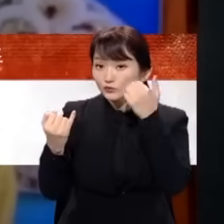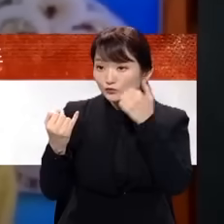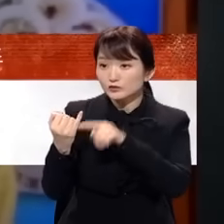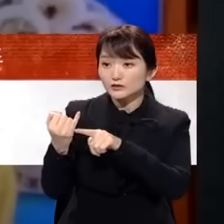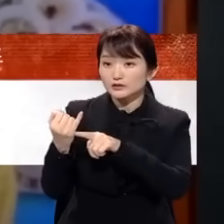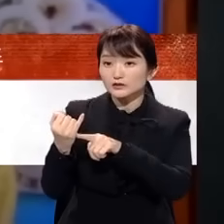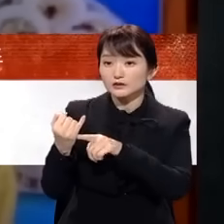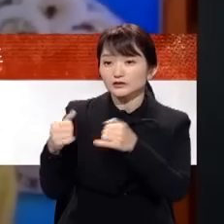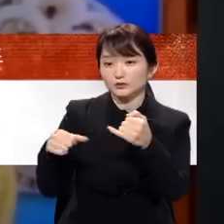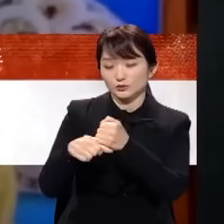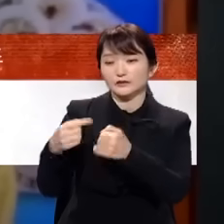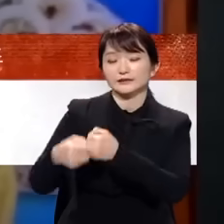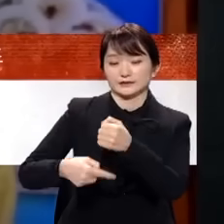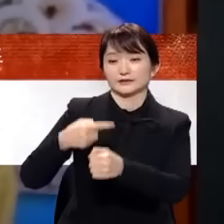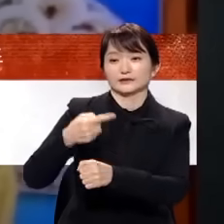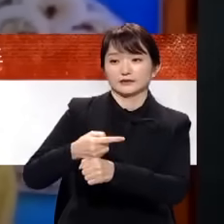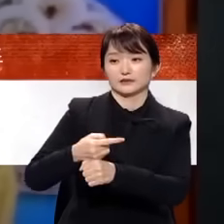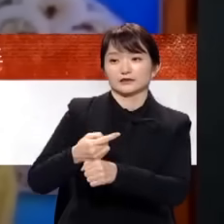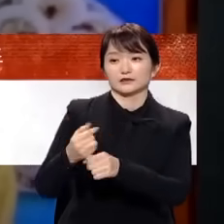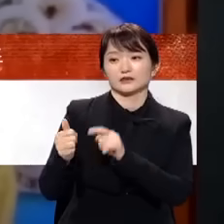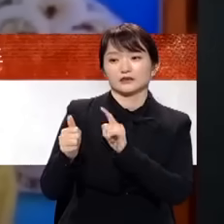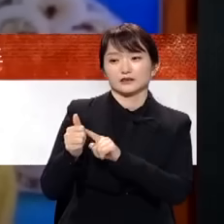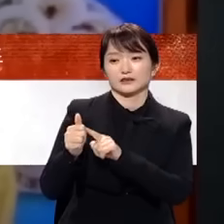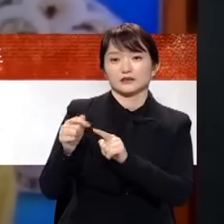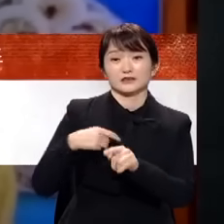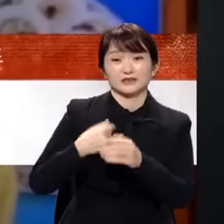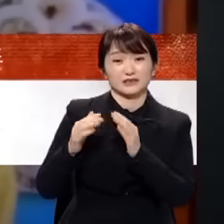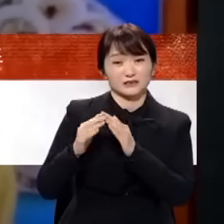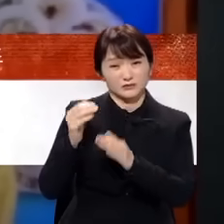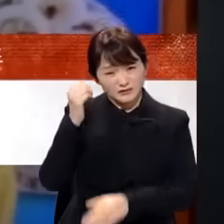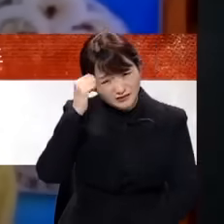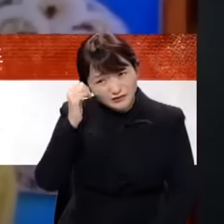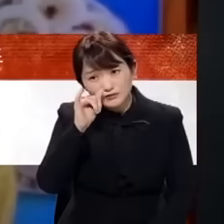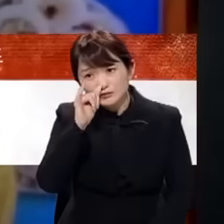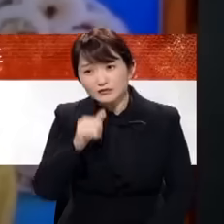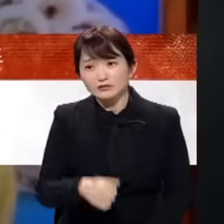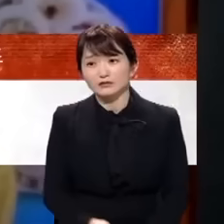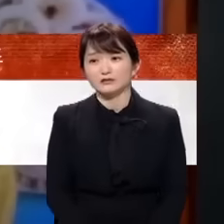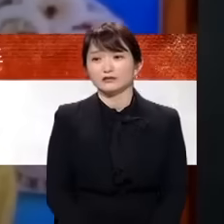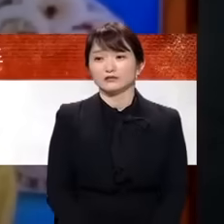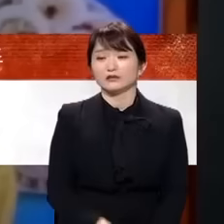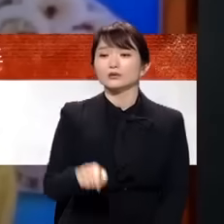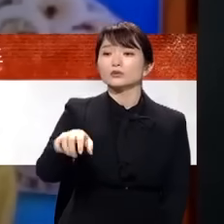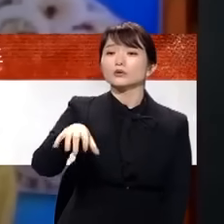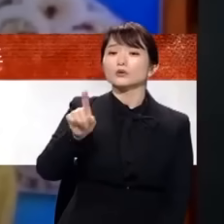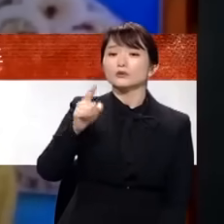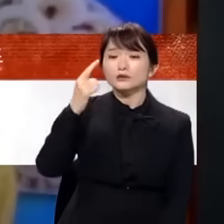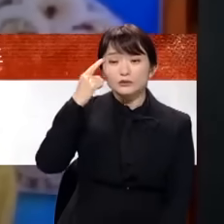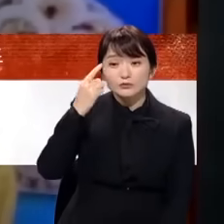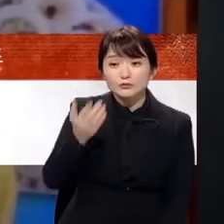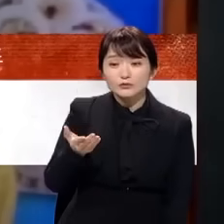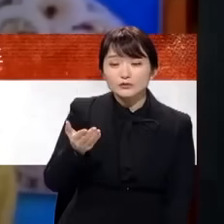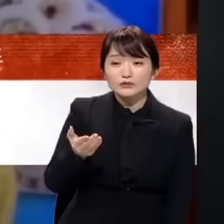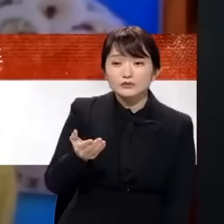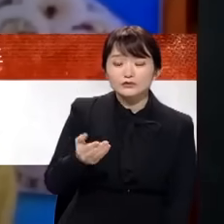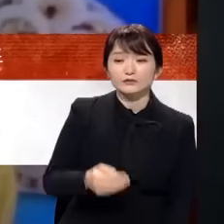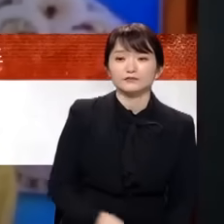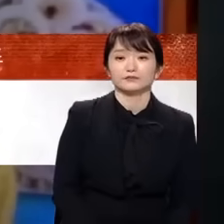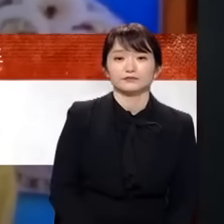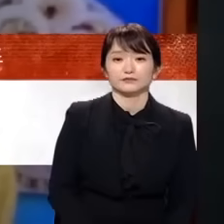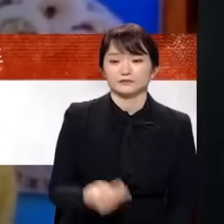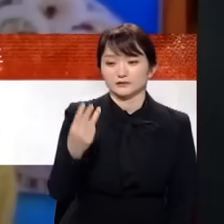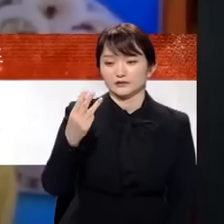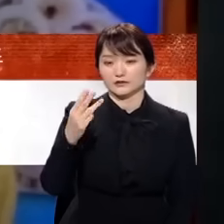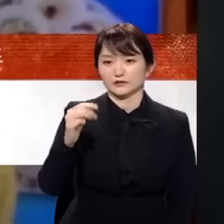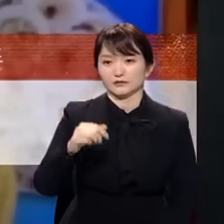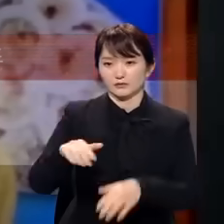된 여자친구래요. 자기 집에서 얘가 자고 있대요. 네, 그래가지고 이제 거기 위치가 어디냐 하면서 이제